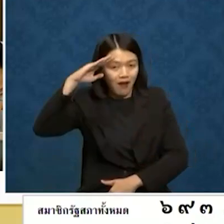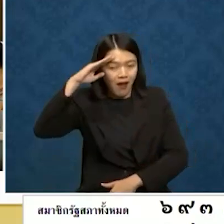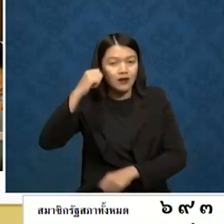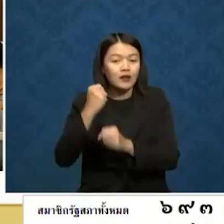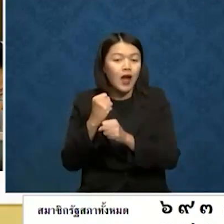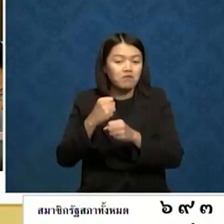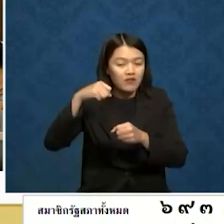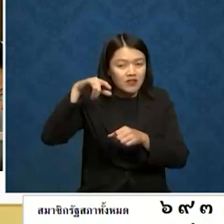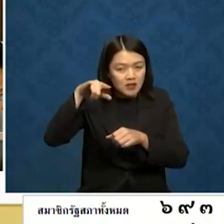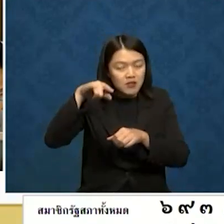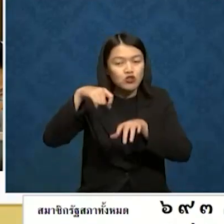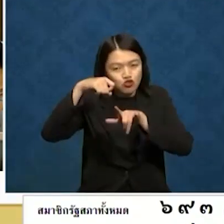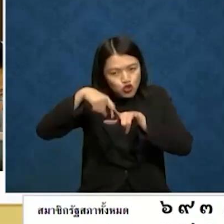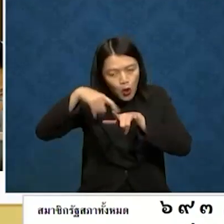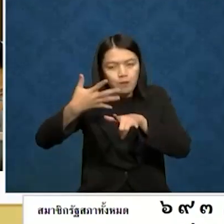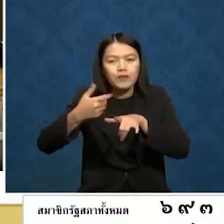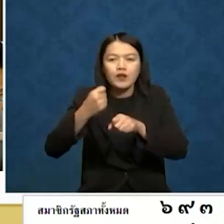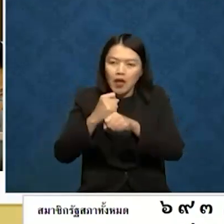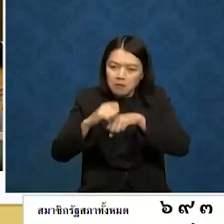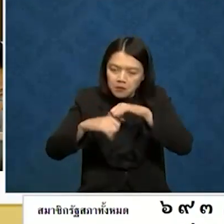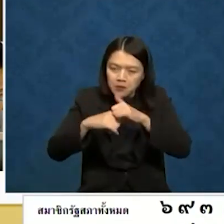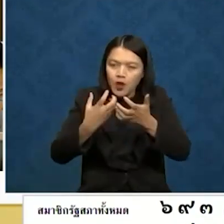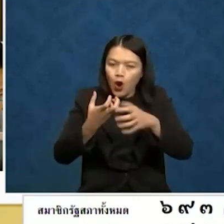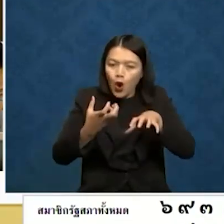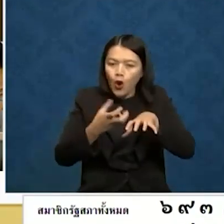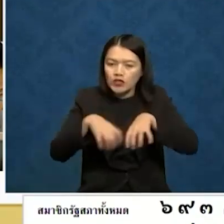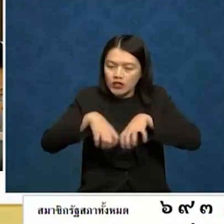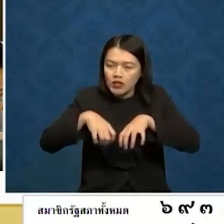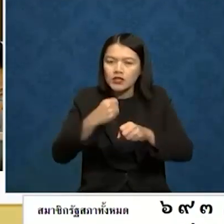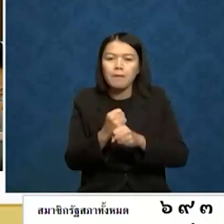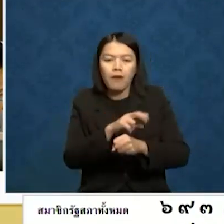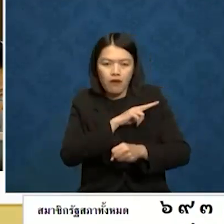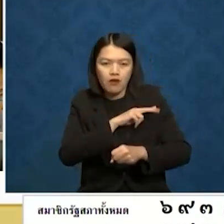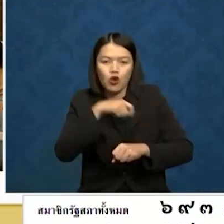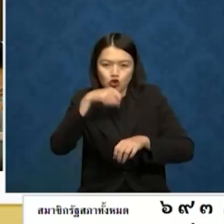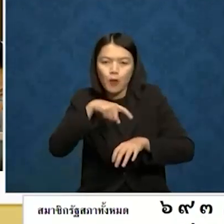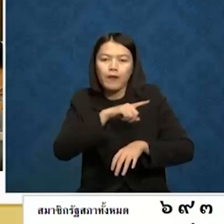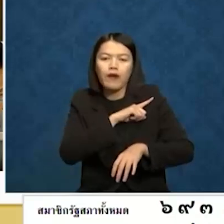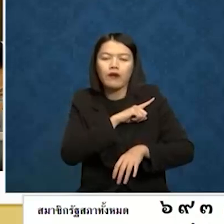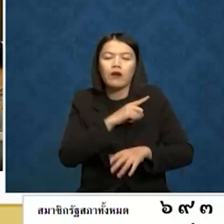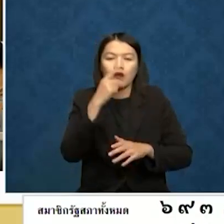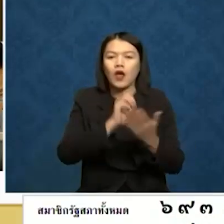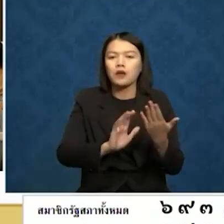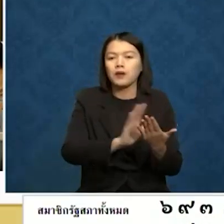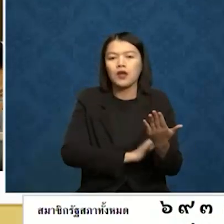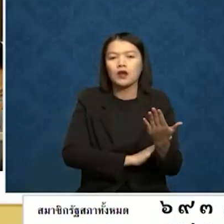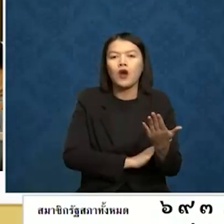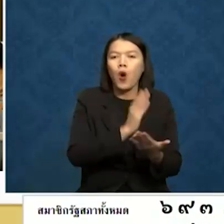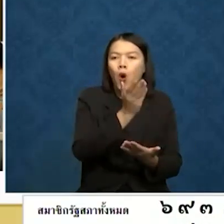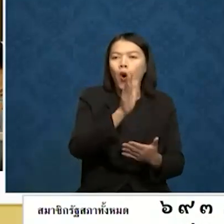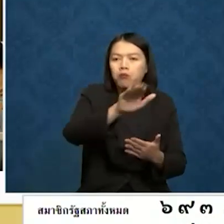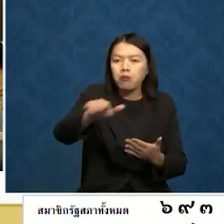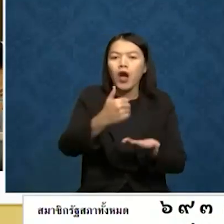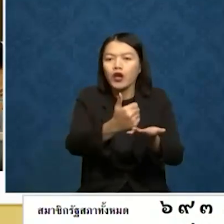สร้างเครื่องบินหรืออุปกรณ์ของการรบนะครับให้พึ่งพาตัวเองได้ประเทศไทยก็จะไม่ต้องไปพึ่งพาต่